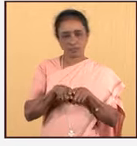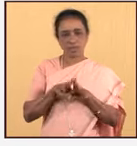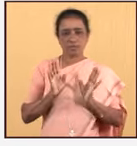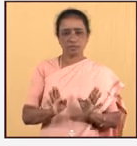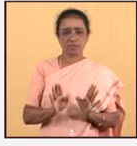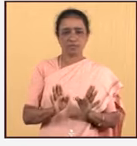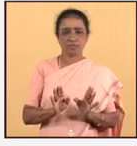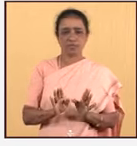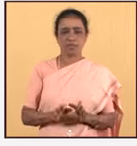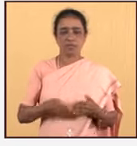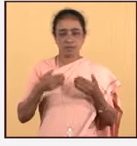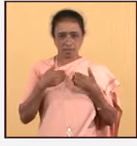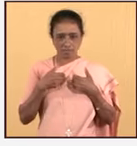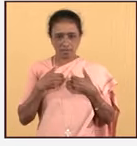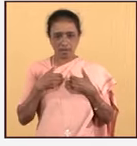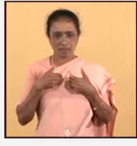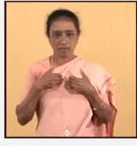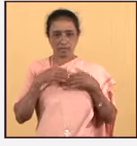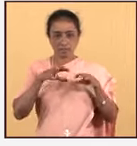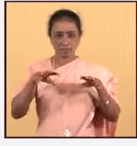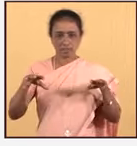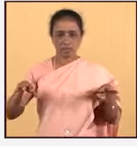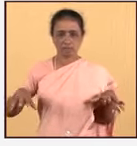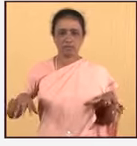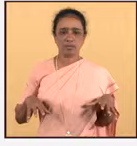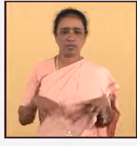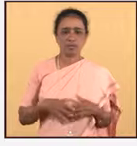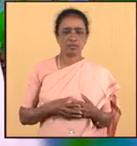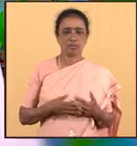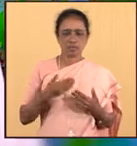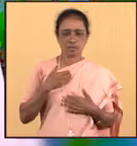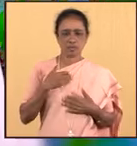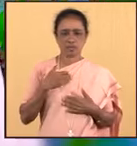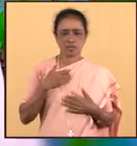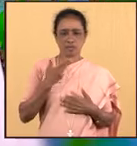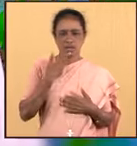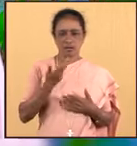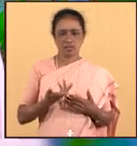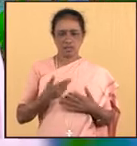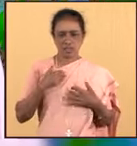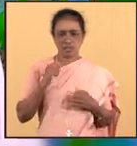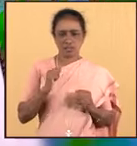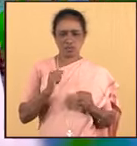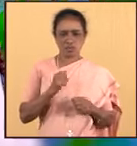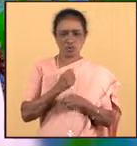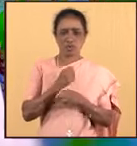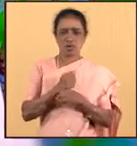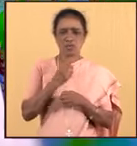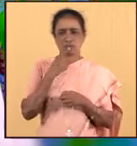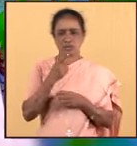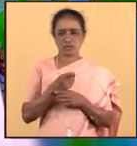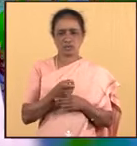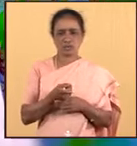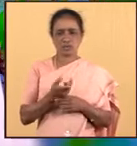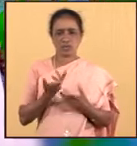காட்டாது. அப்போ நம்ம சில சமயத்தில் சமூகத்தில் ஒரு கஸ்டம்ஸ் இருக்கும், கஸ்டம்ஸ்னால் பழக்க வழக்கம், அது அரசோட சார்ந்ததாக